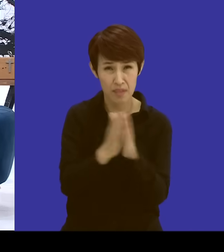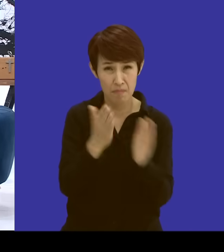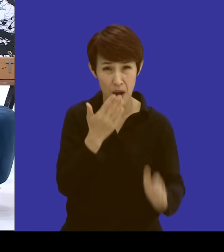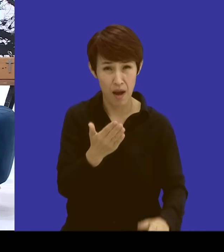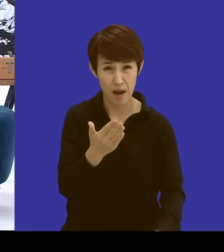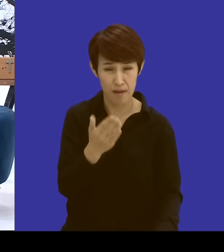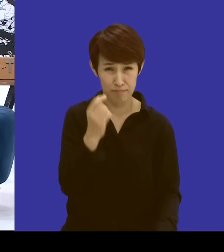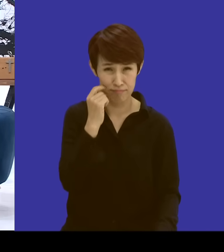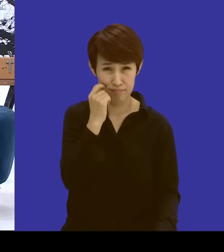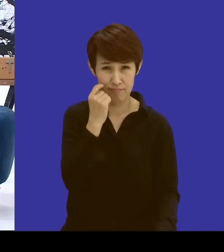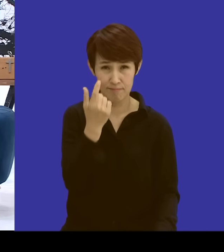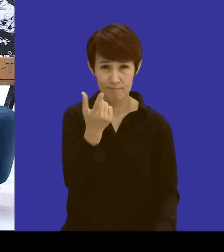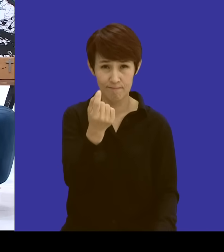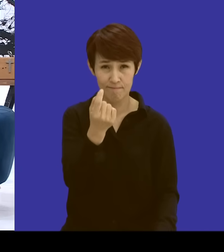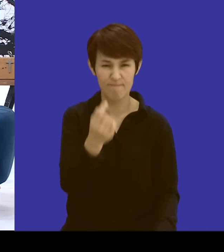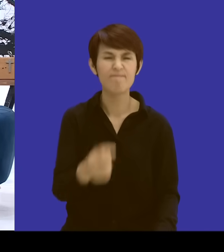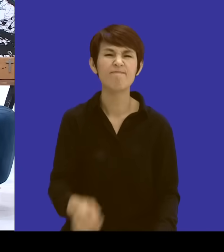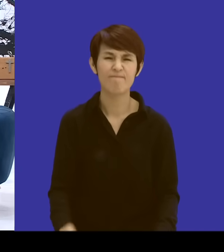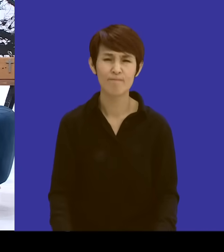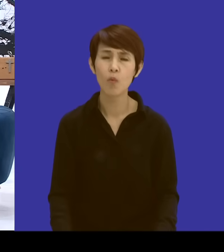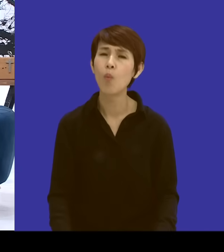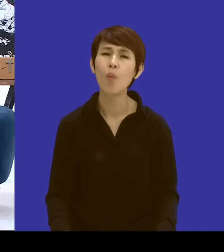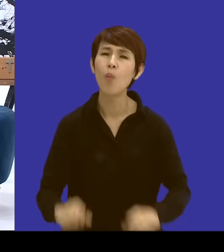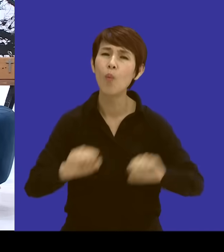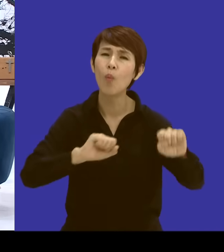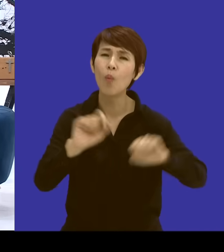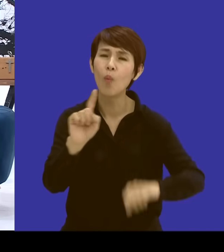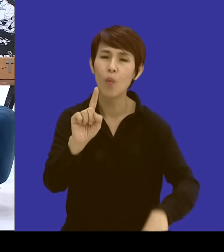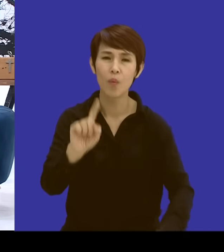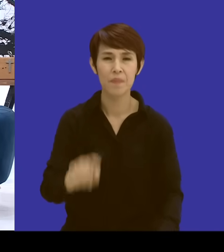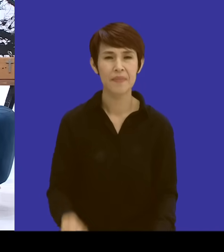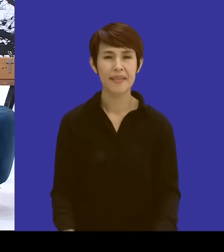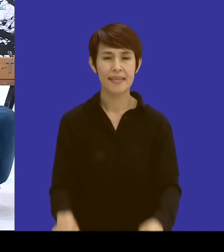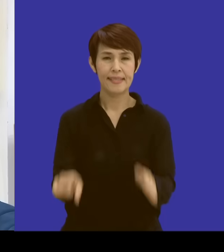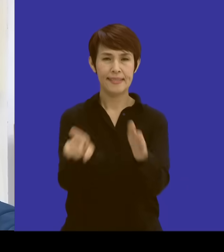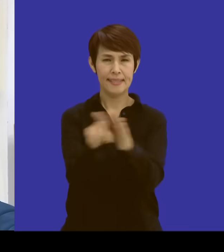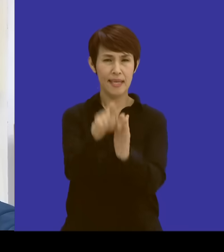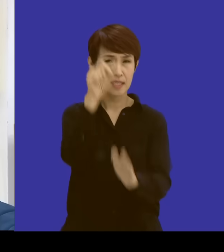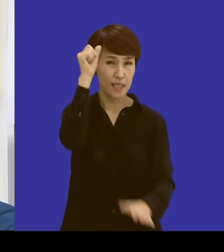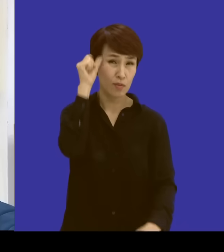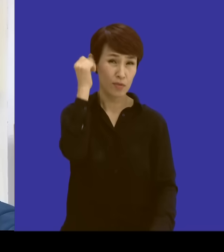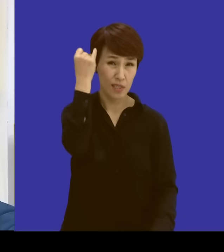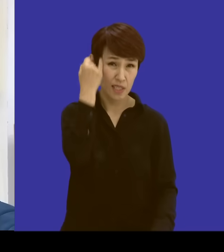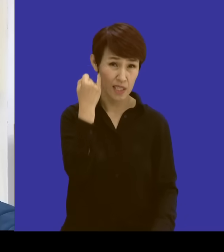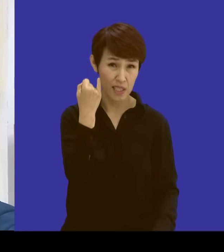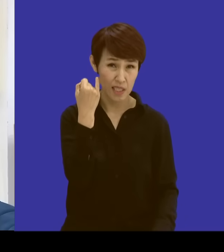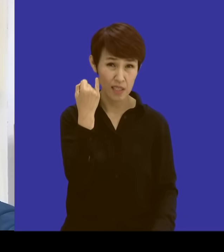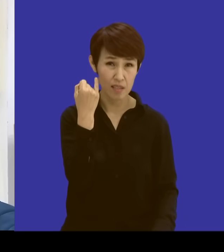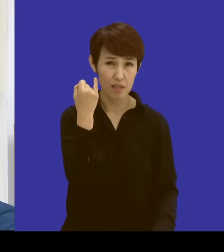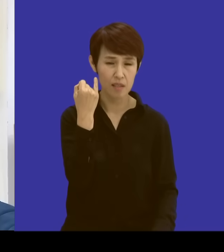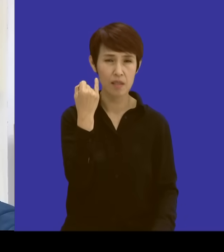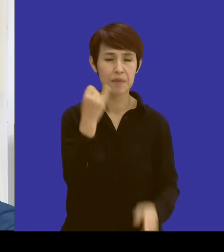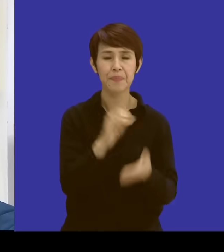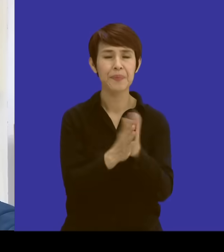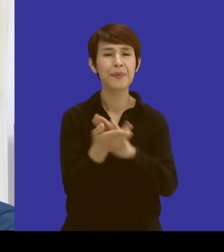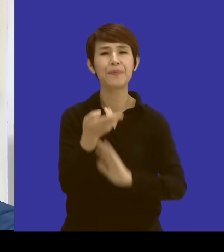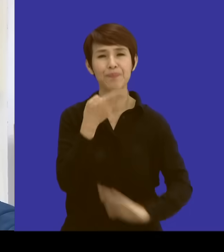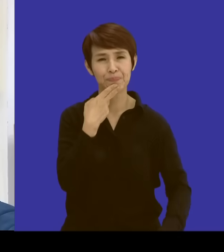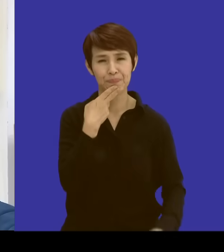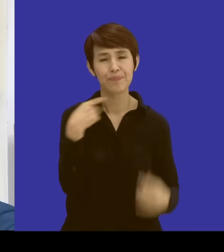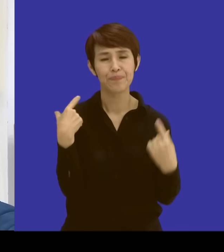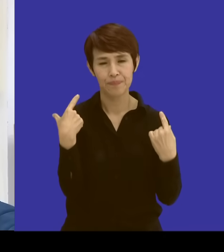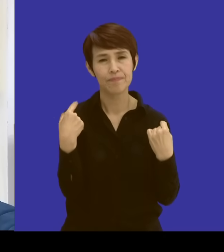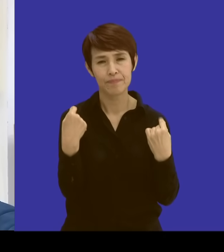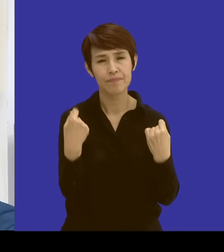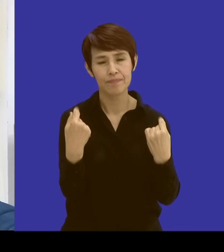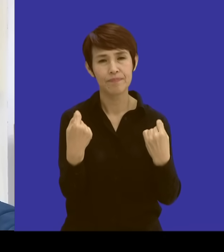위치 그렇죠. 아니겠어요? 네. 어떻게 행동을 하셨어요? 그러니까 신앙 사춘기라는 게 정말 행동은 네. 하던 대로 했어요.